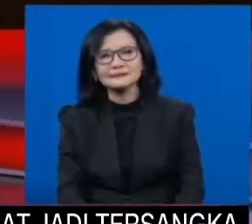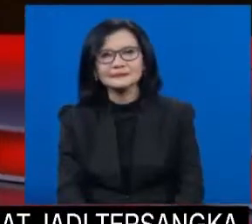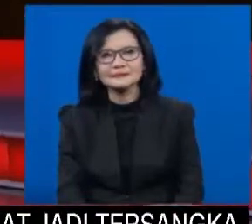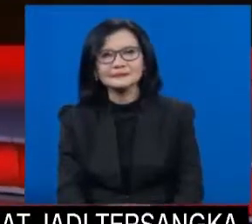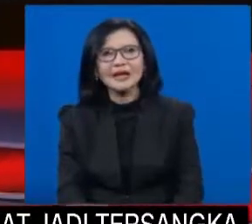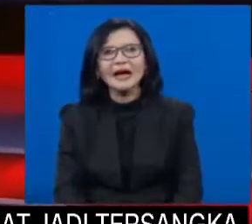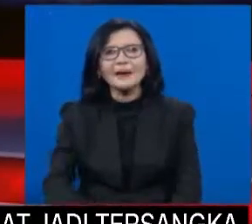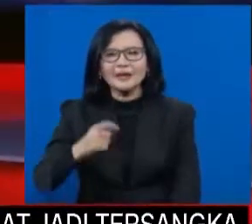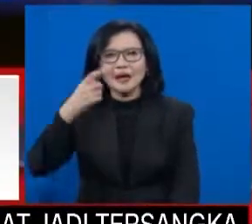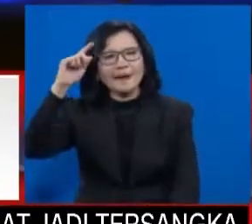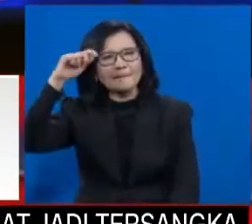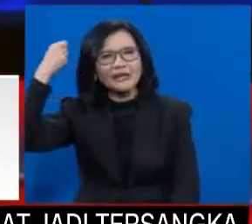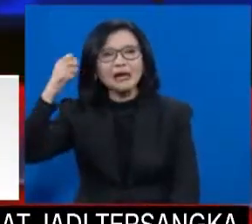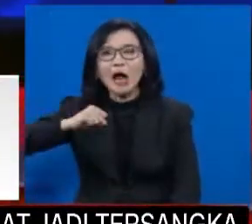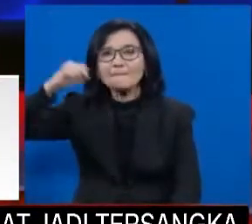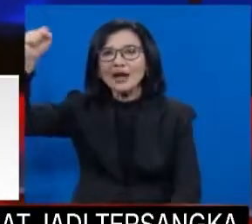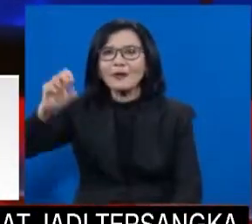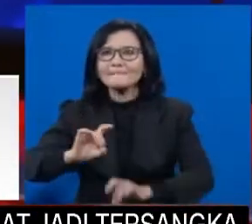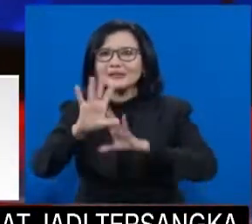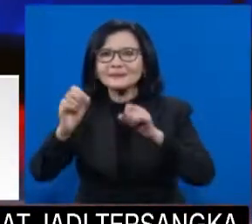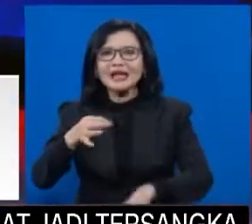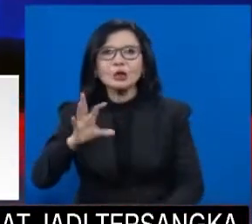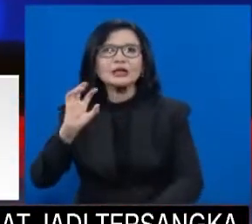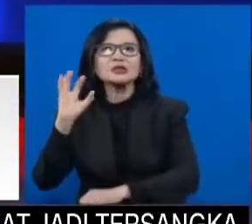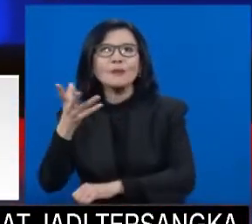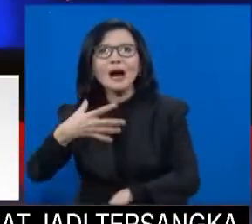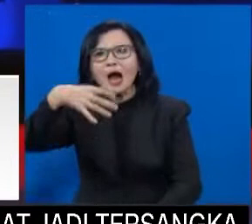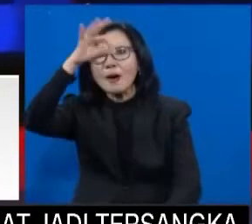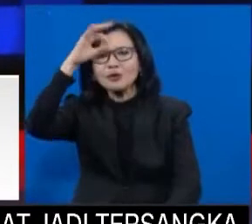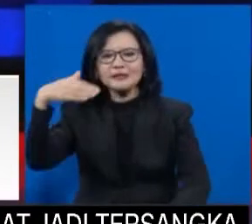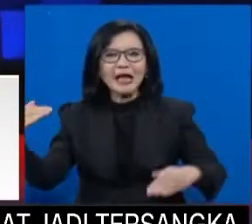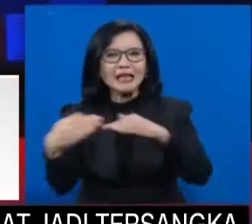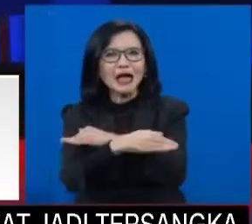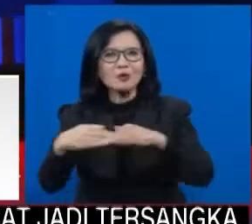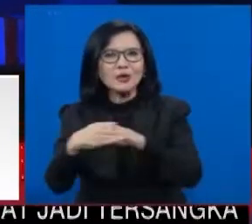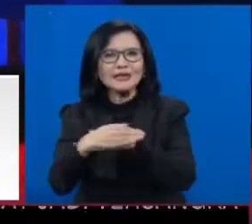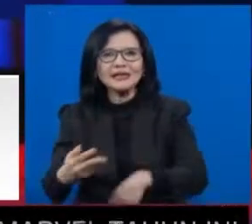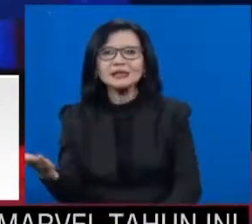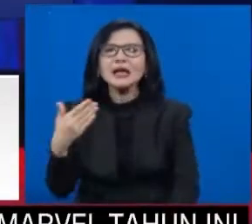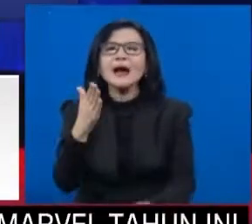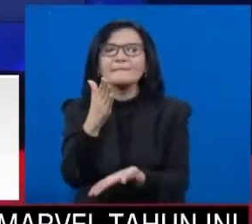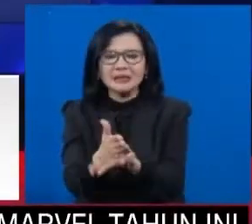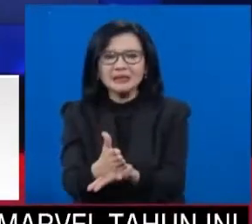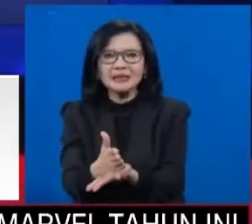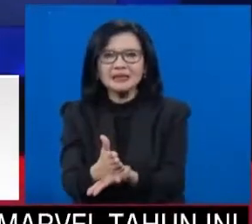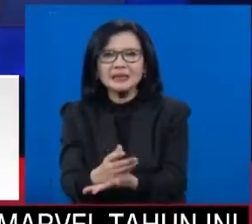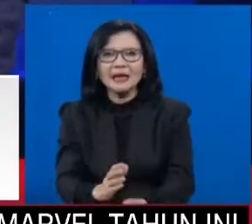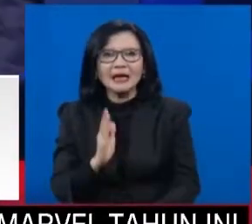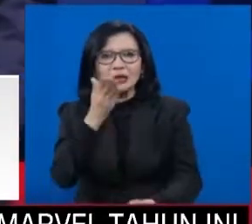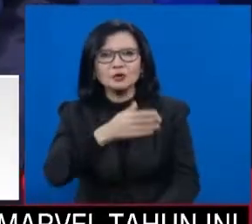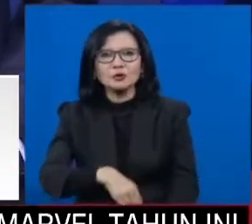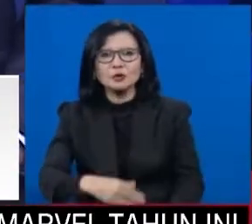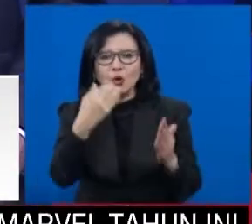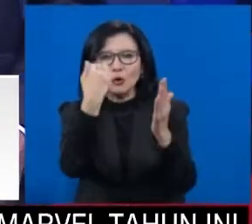Mengenang jasa pahlawan bisa dilakukan dengan beragam cara. Di Jombang, Jawa Timur, polisi lalu lintas mengajak pengendara untuk berhenti sejenak mengikuti upacara